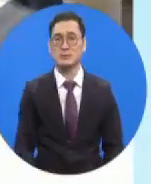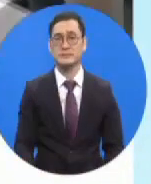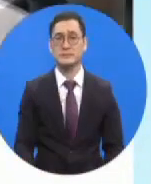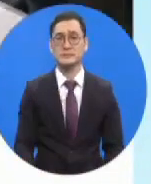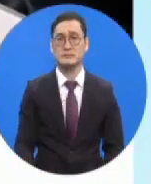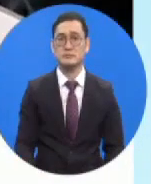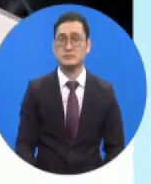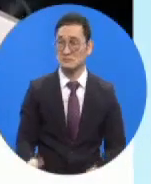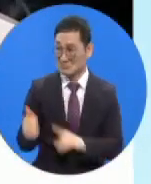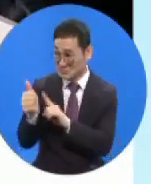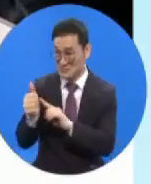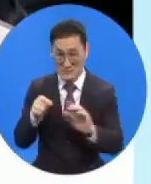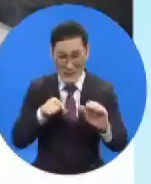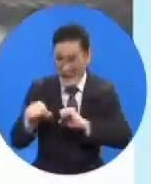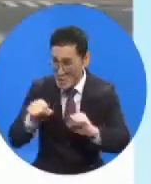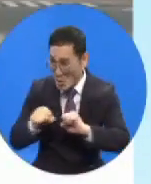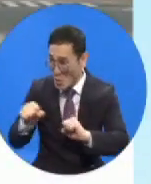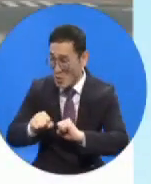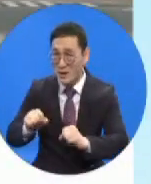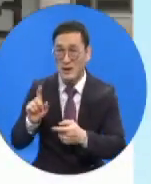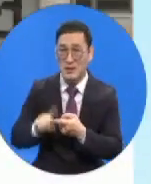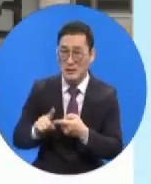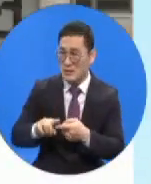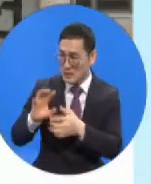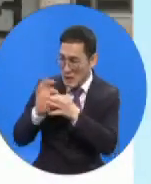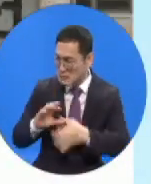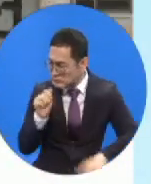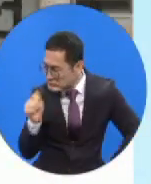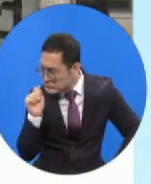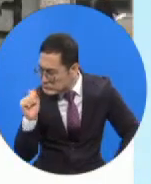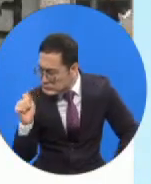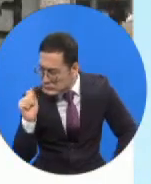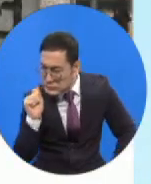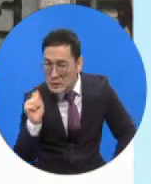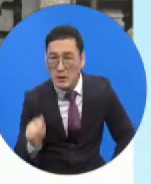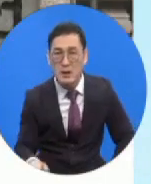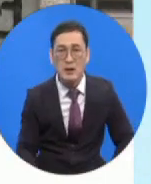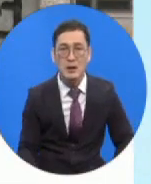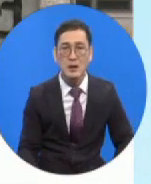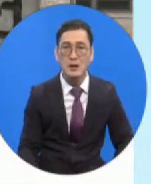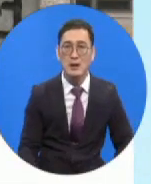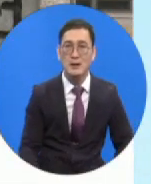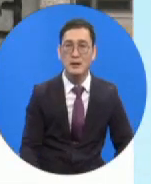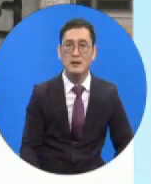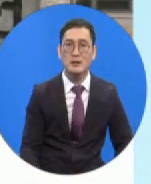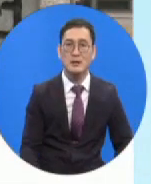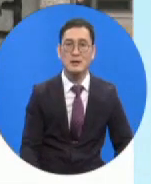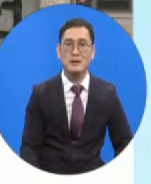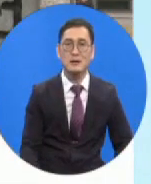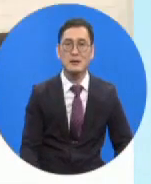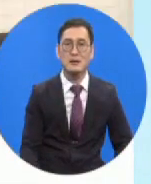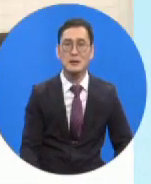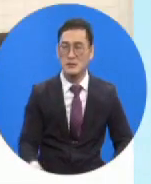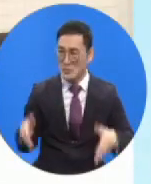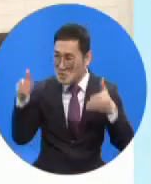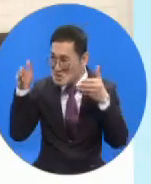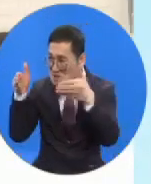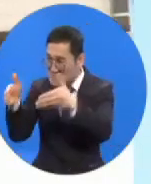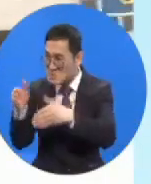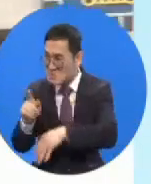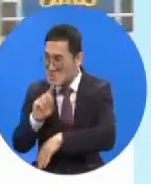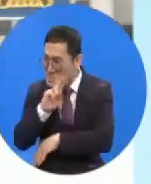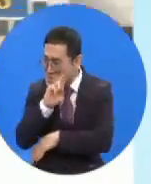행보 하나하나에 차기 대권이랑 연결을 해가지고는 너무 이렇게 관심을 쏟는 게 아닌가 그런 생각이 들고 예, 예. 저